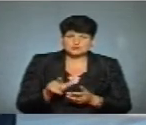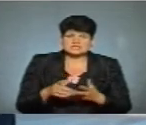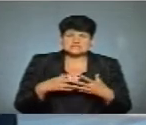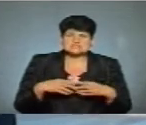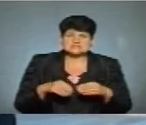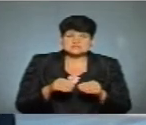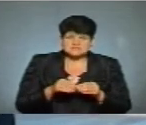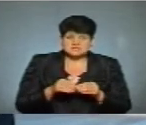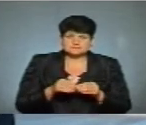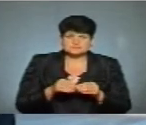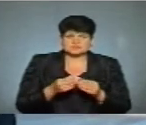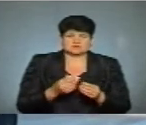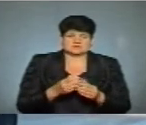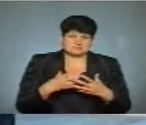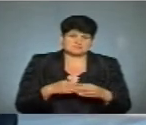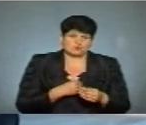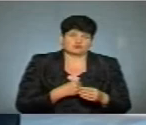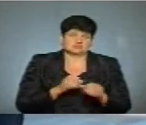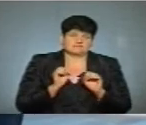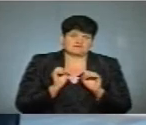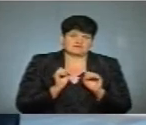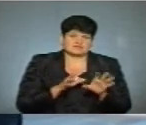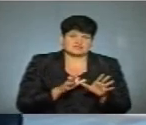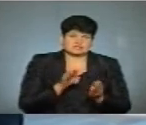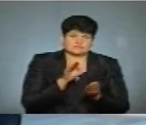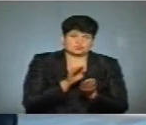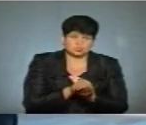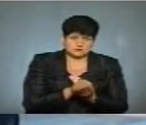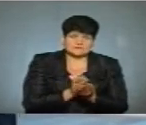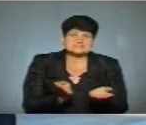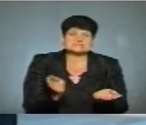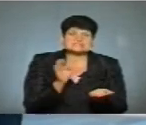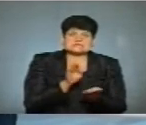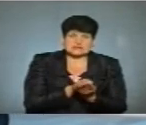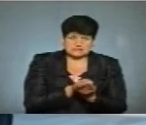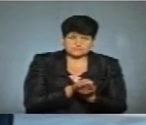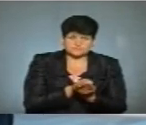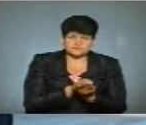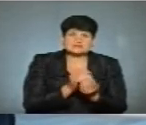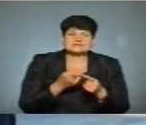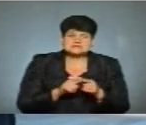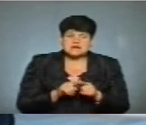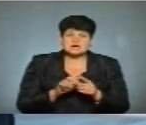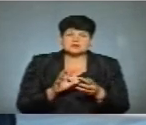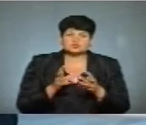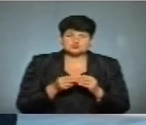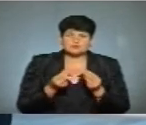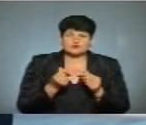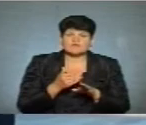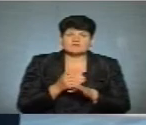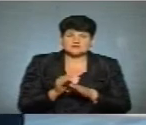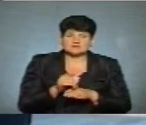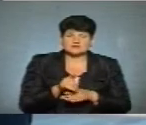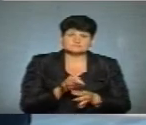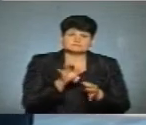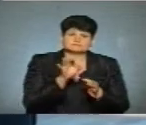якщо сім'я виявила бажання, віддати це в труні закритій. Це сума коштів, яка виділилася, і вона